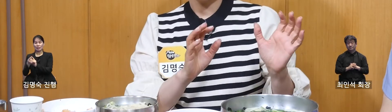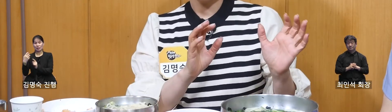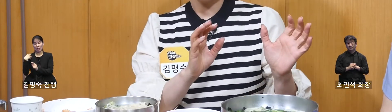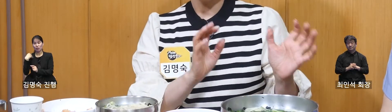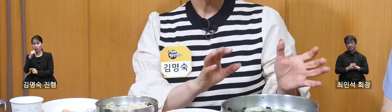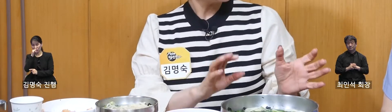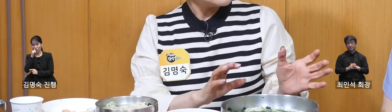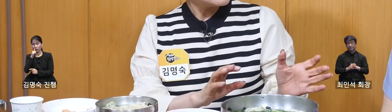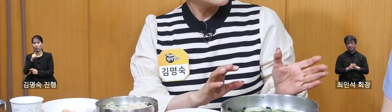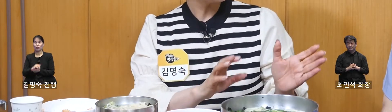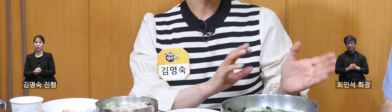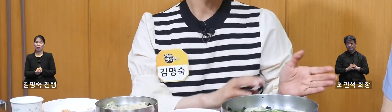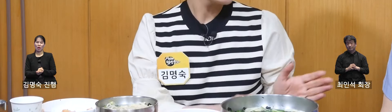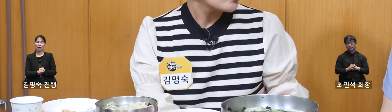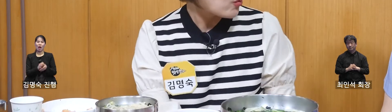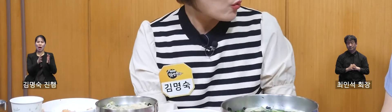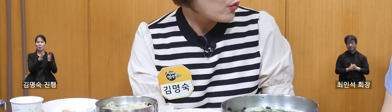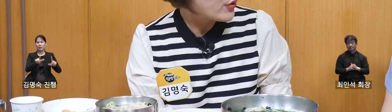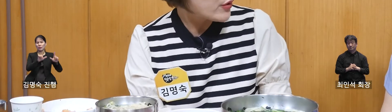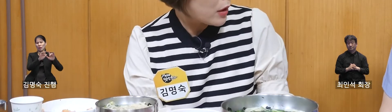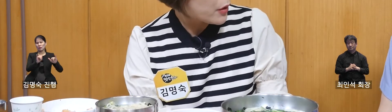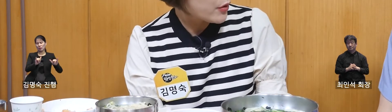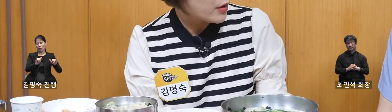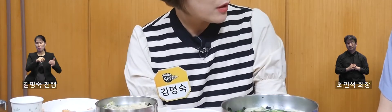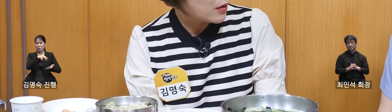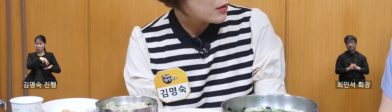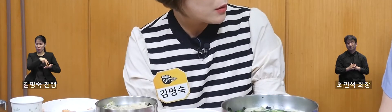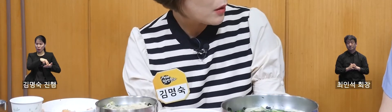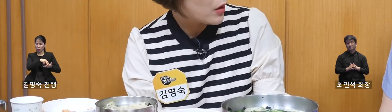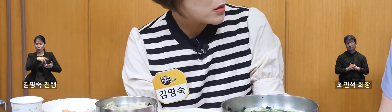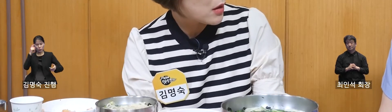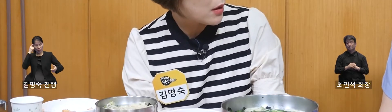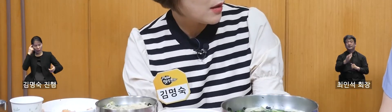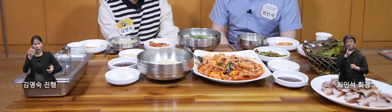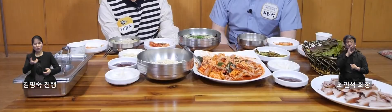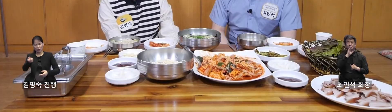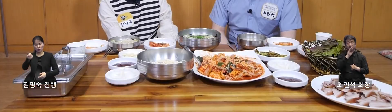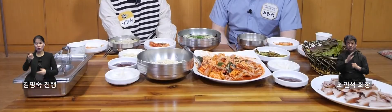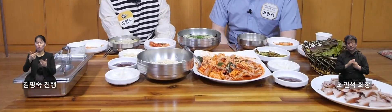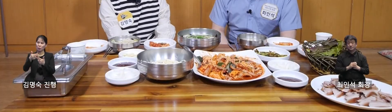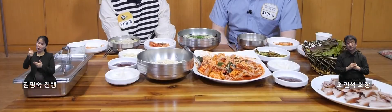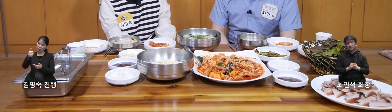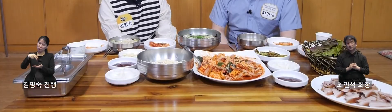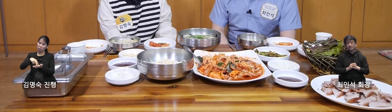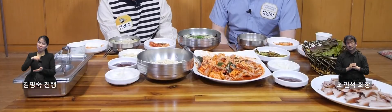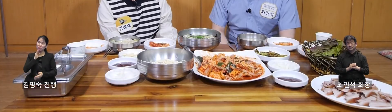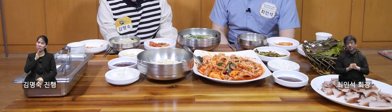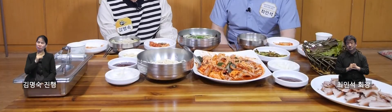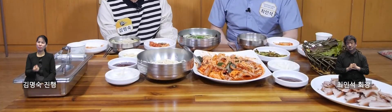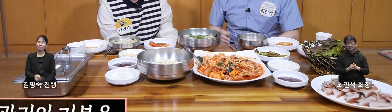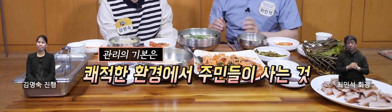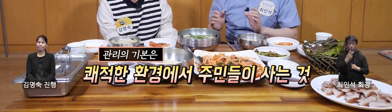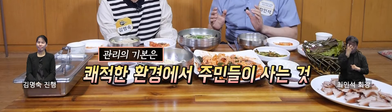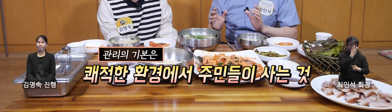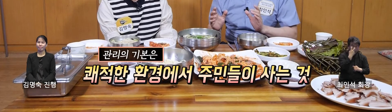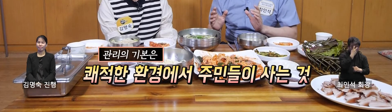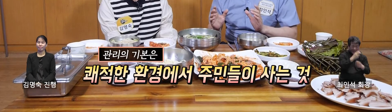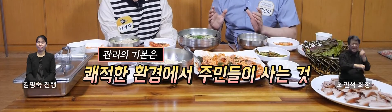또 입주민들 입장도 또 고려를 하셔야 되는 상황이잖아요. 관리의